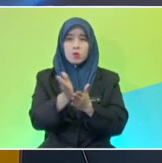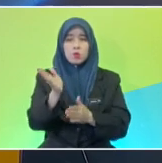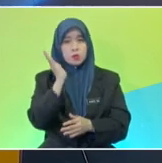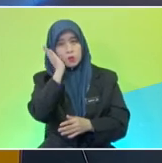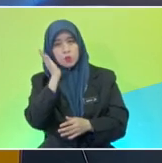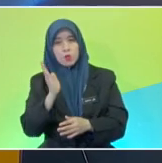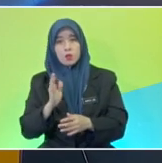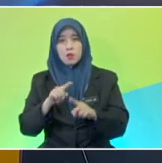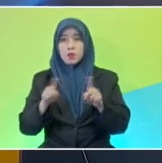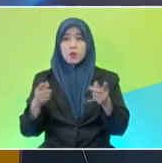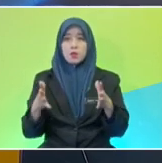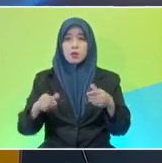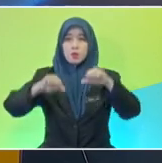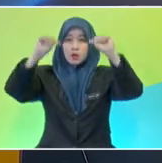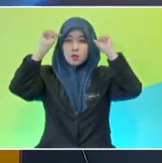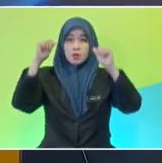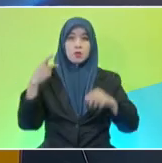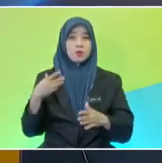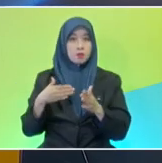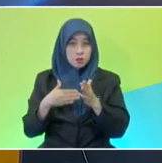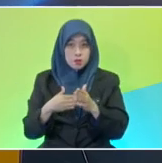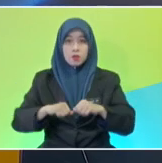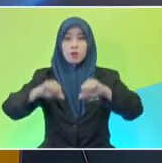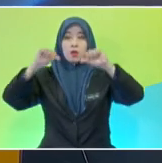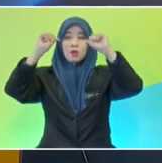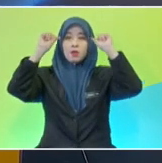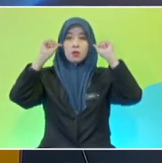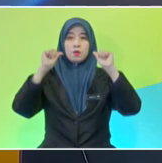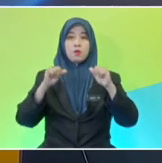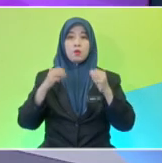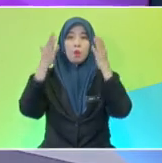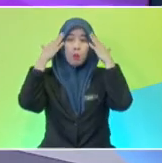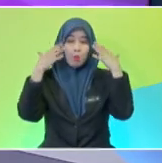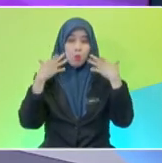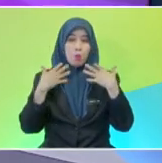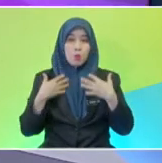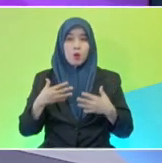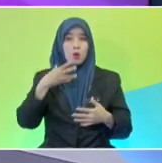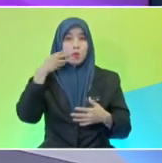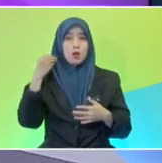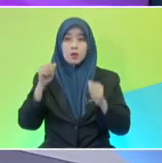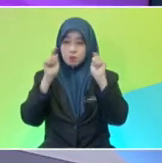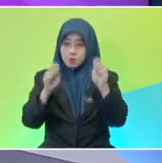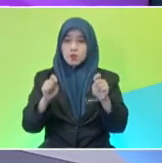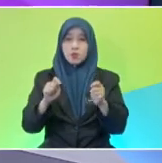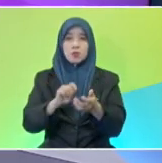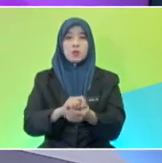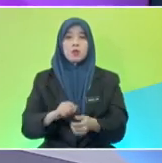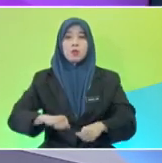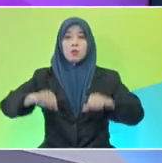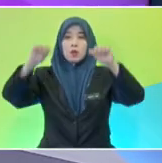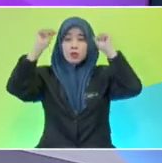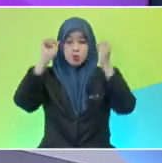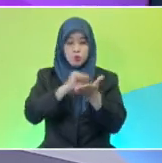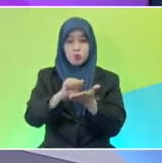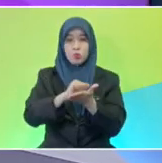betul. Kita kena jaga kebersihan kita. Jadi bila kita dah main bola, kita dah berpeluh semua, kita mesti balik mandi, cuci diri, bersihkan diri